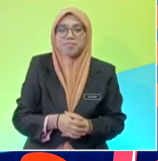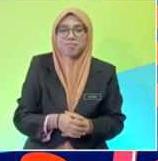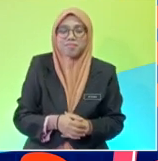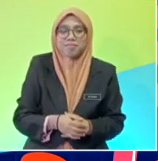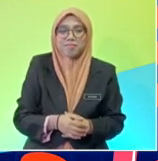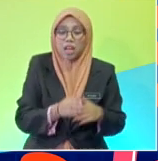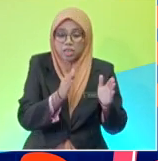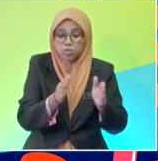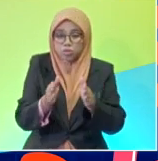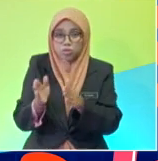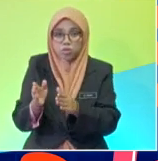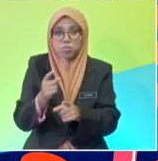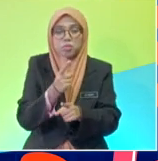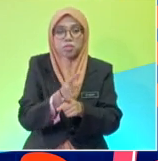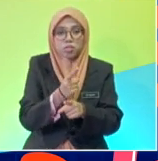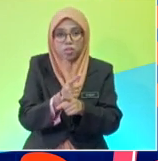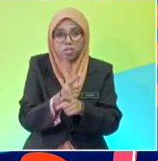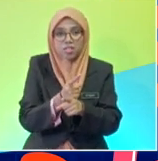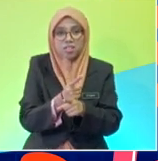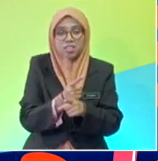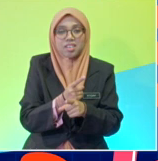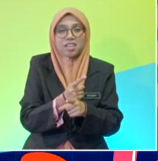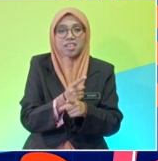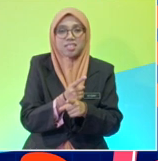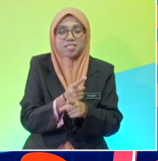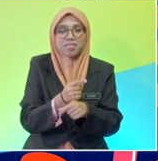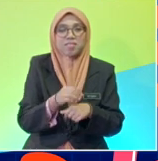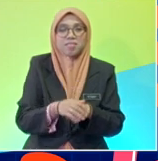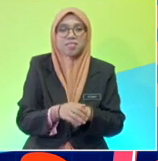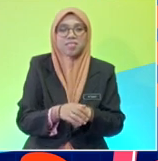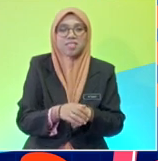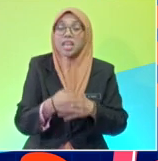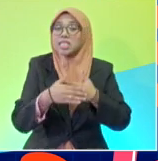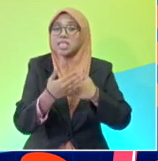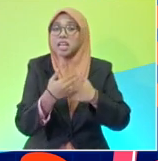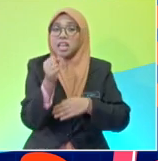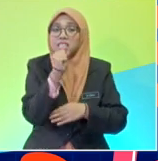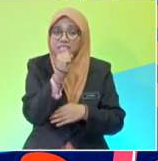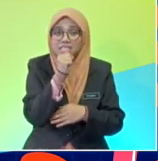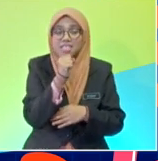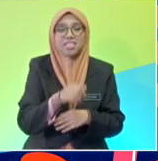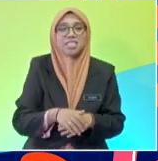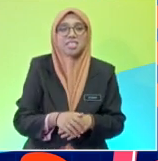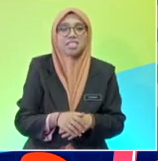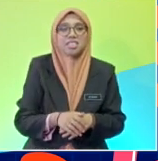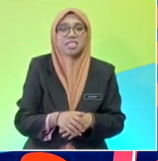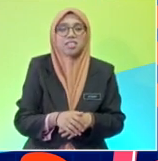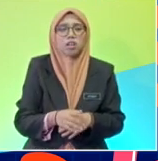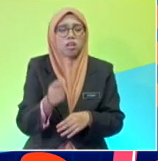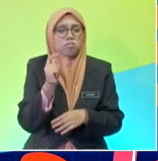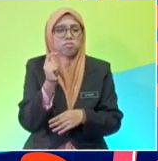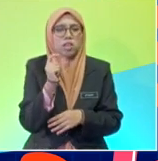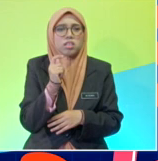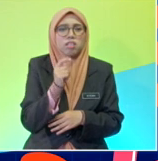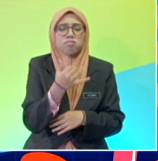kita nak susun betul-betul sampai hujung, sampai dari bulan Januari sampai bulan Disember, senanglah kita nak nyanyi. Betul, Mira. Cikgu. Patutlah tadi kita macam nyanyi pun macam,